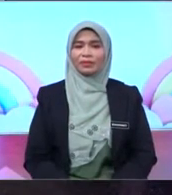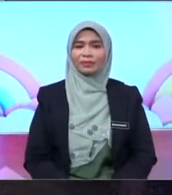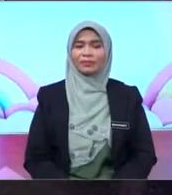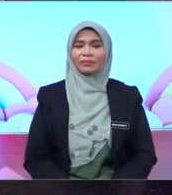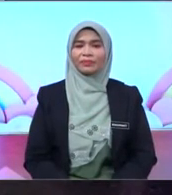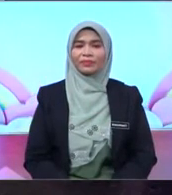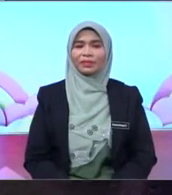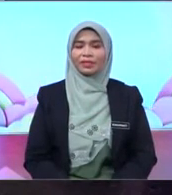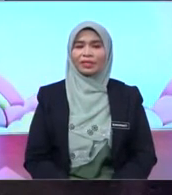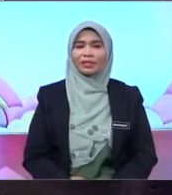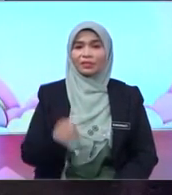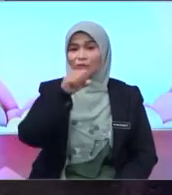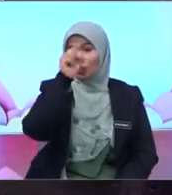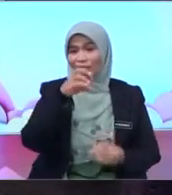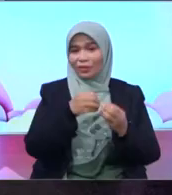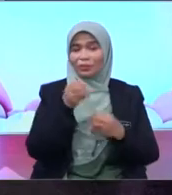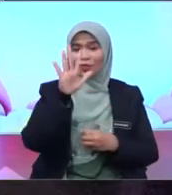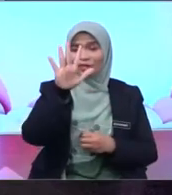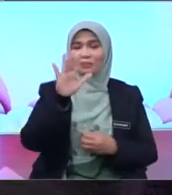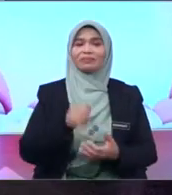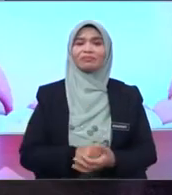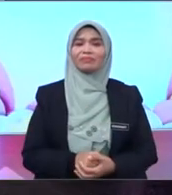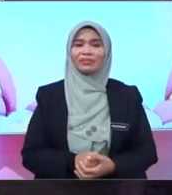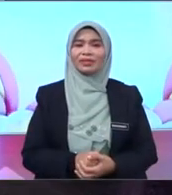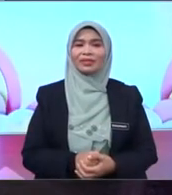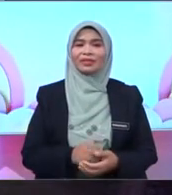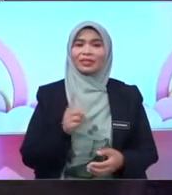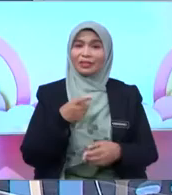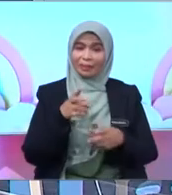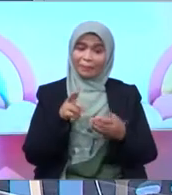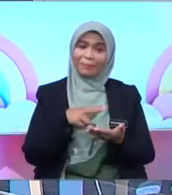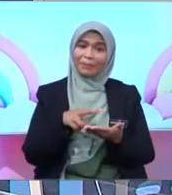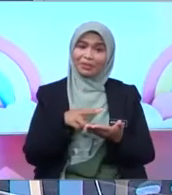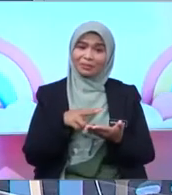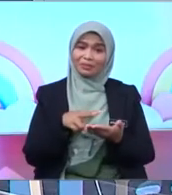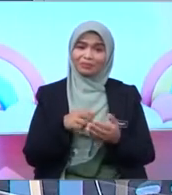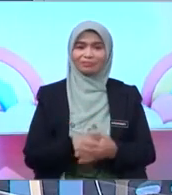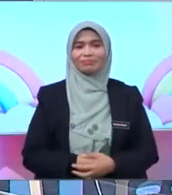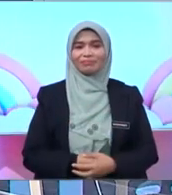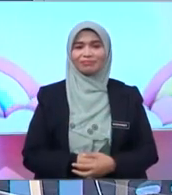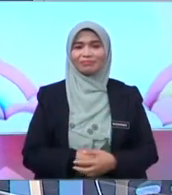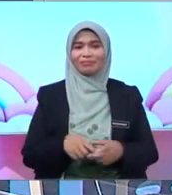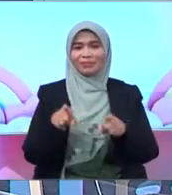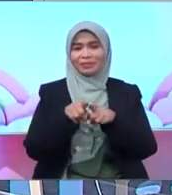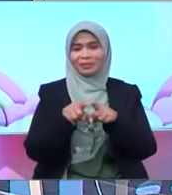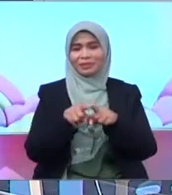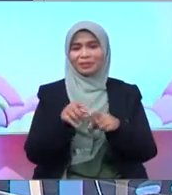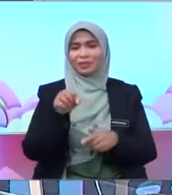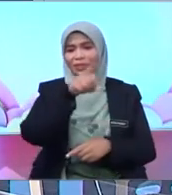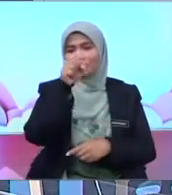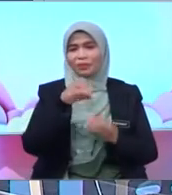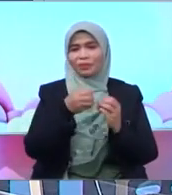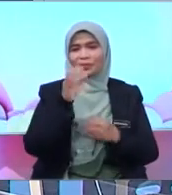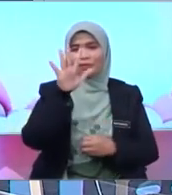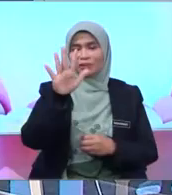yang terakhir ialah soal nomor 5 kita baca sama-sama Ya mulai di rumah Soalnya nunggu Imam